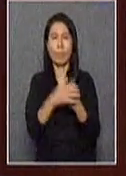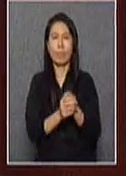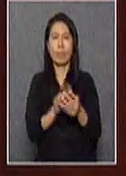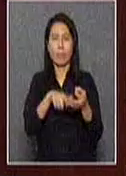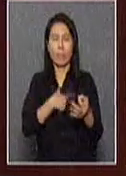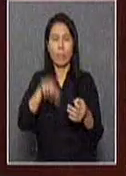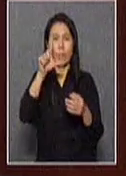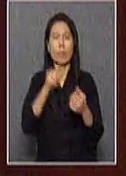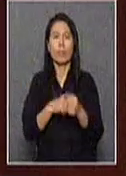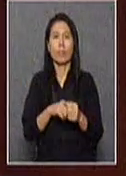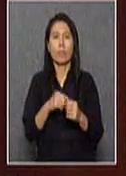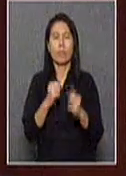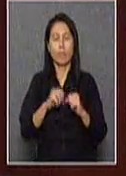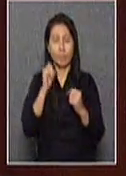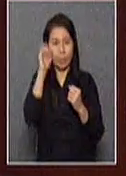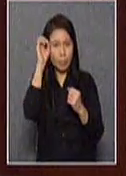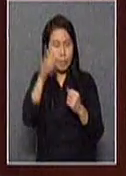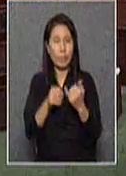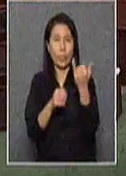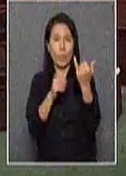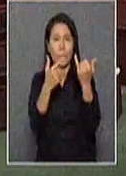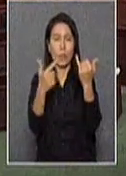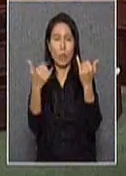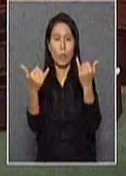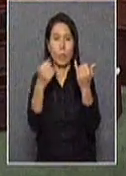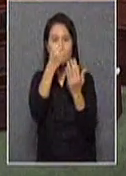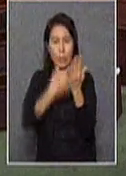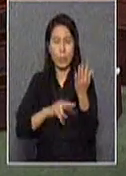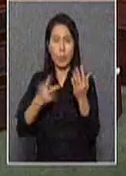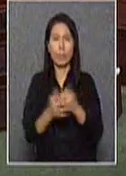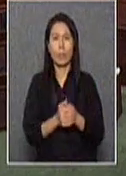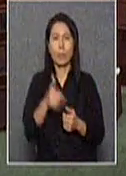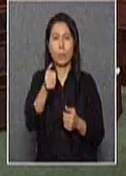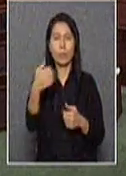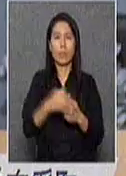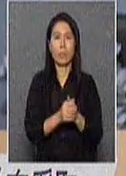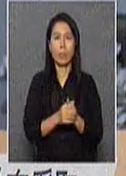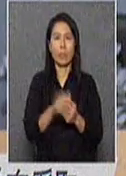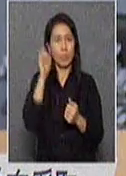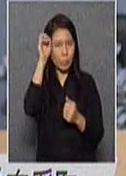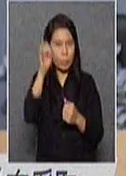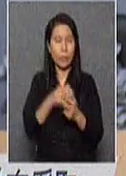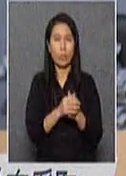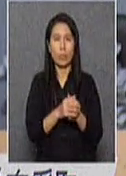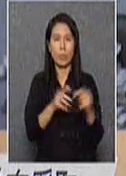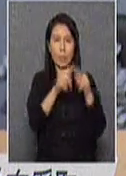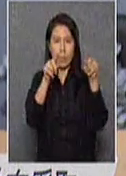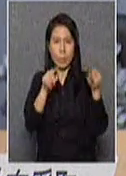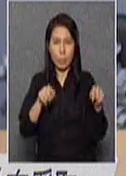員，現在請你動議第686項修正案。 多謝主席，我動議載列